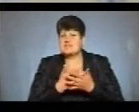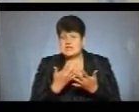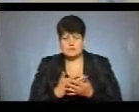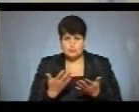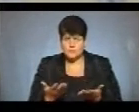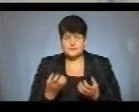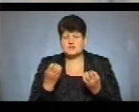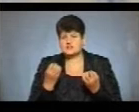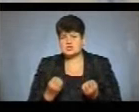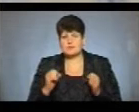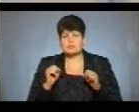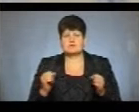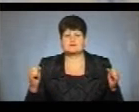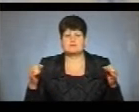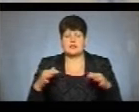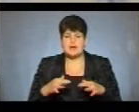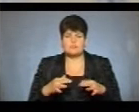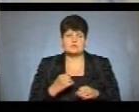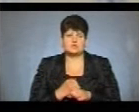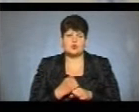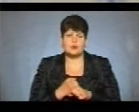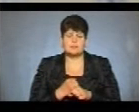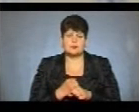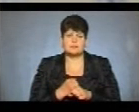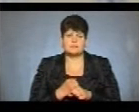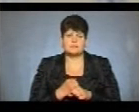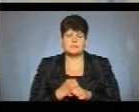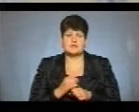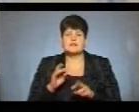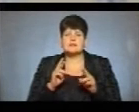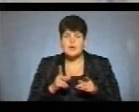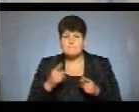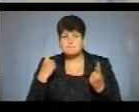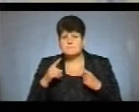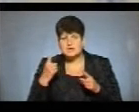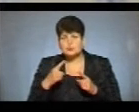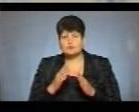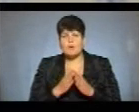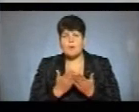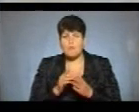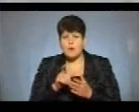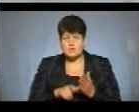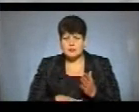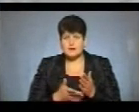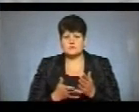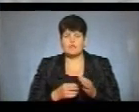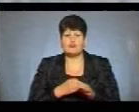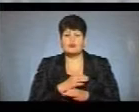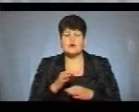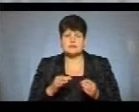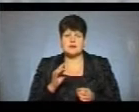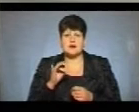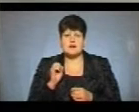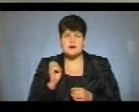якийсь раз ми, можливо, зберемося і зробимо мозковий штурм щодо того, як придумати якийсь буклет інформаційний. У проєкті «Рак